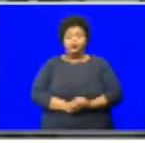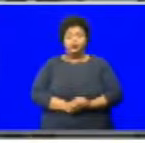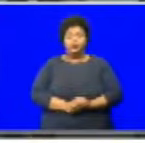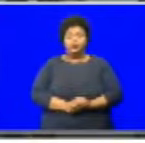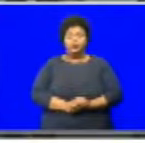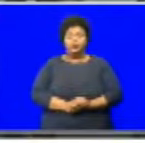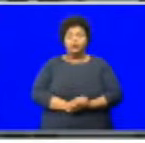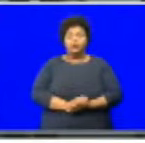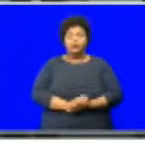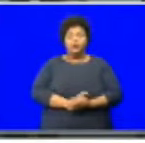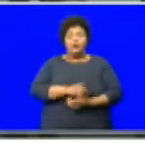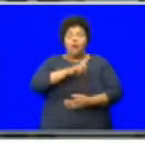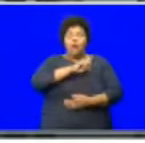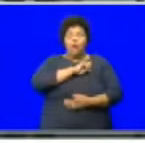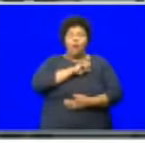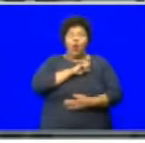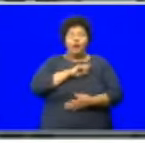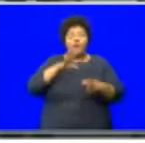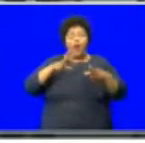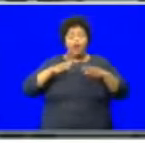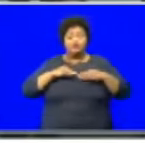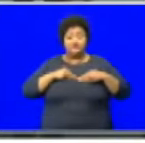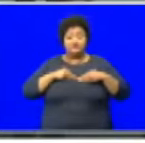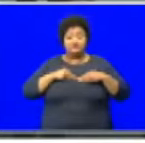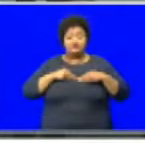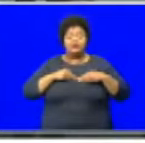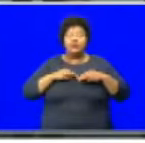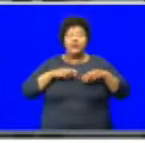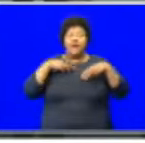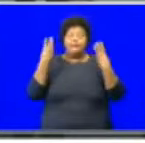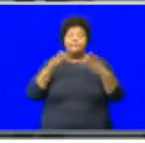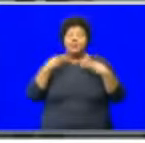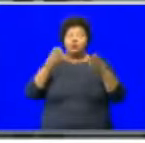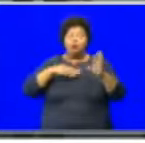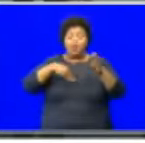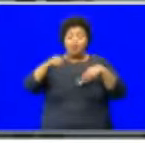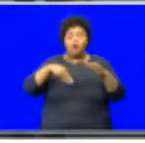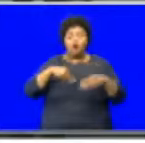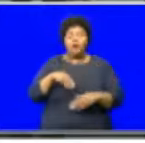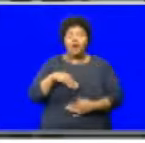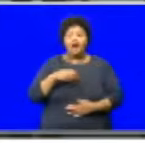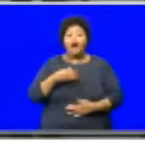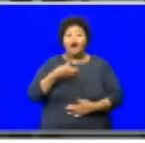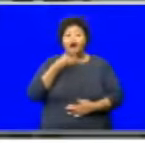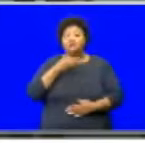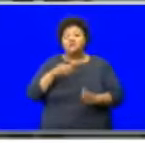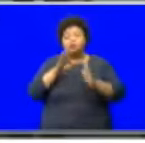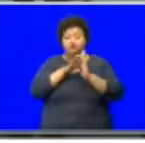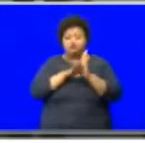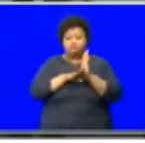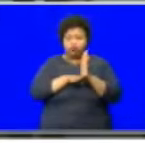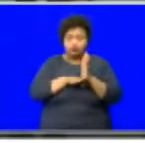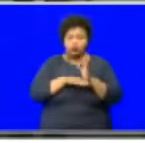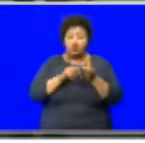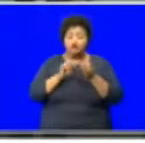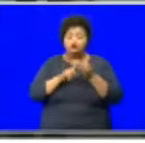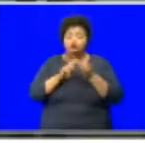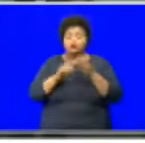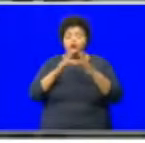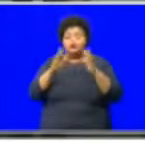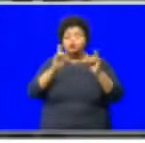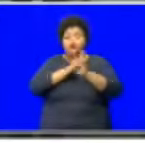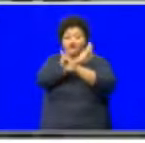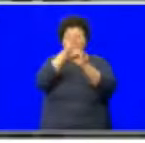laba bebhola kanjalo-ke nalolu tiko letempilo ukuthi bethe batobamba lo mkhankaso wokugcubutela sive